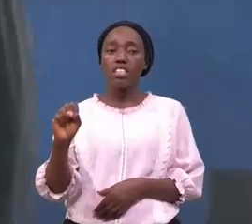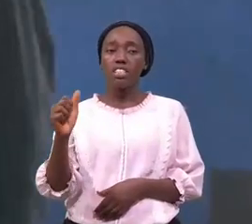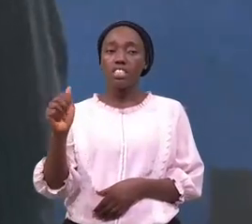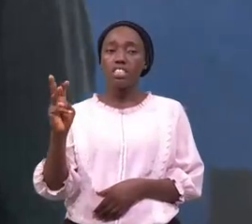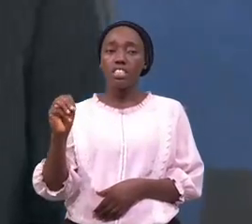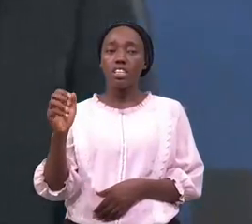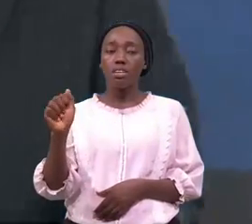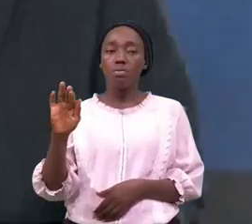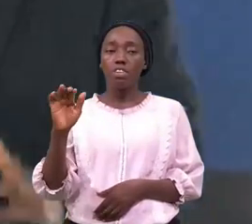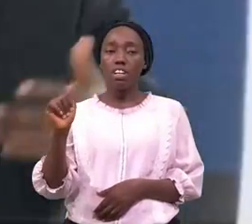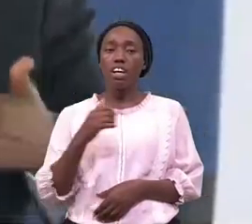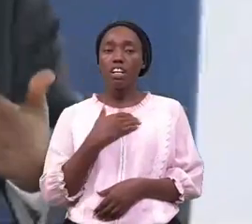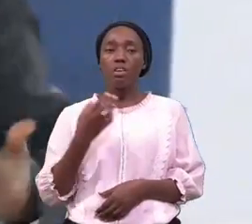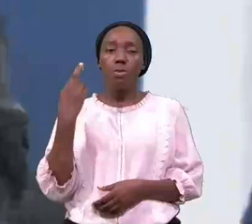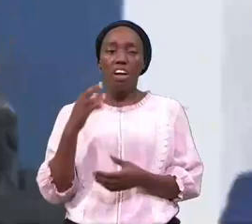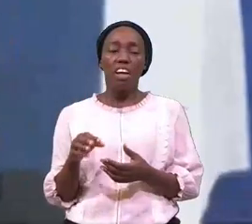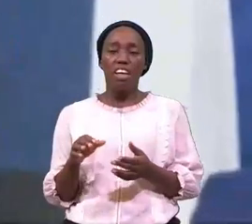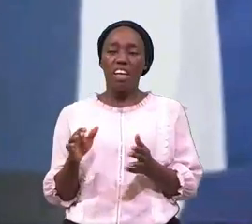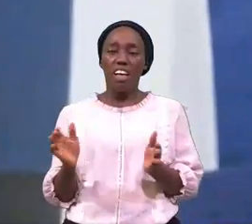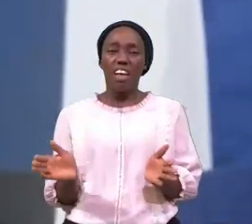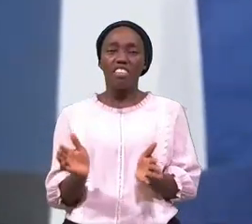C'est édifiant.